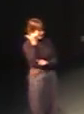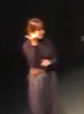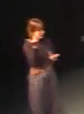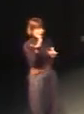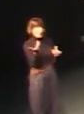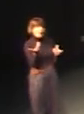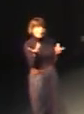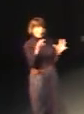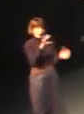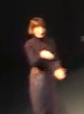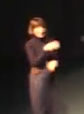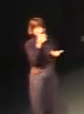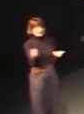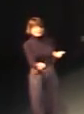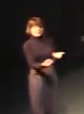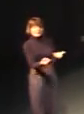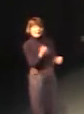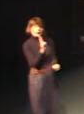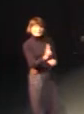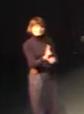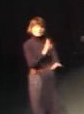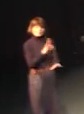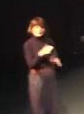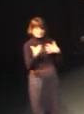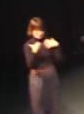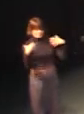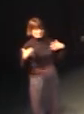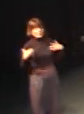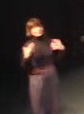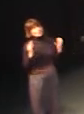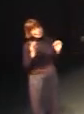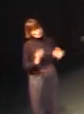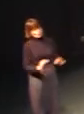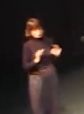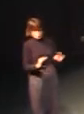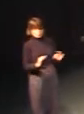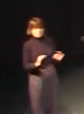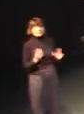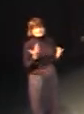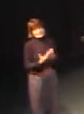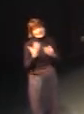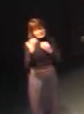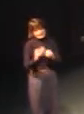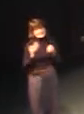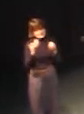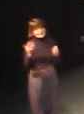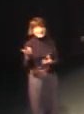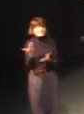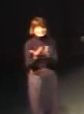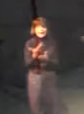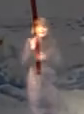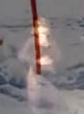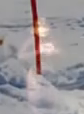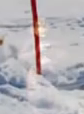réservé aux scientifiques alors effectivement ça c'est quelque chose de classique on madiot à la con antarctique ce